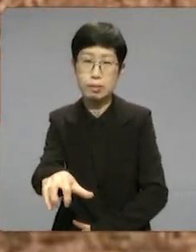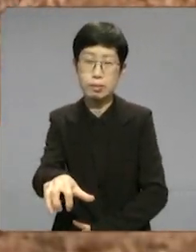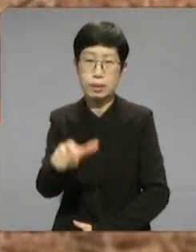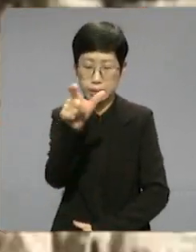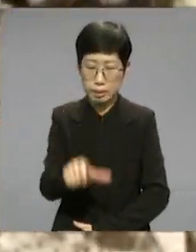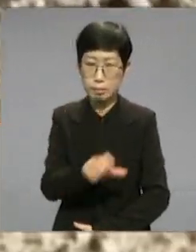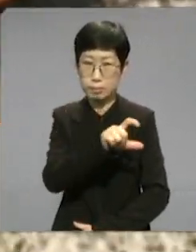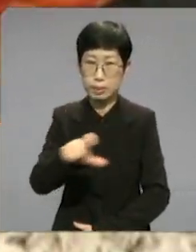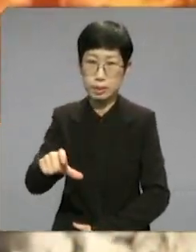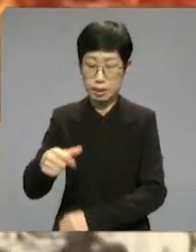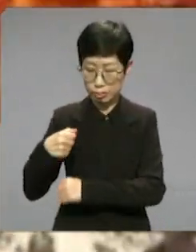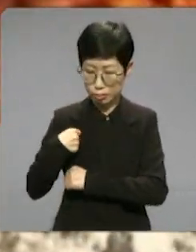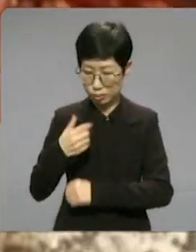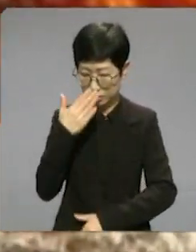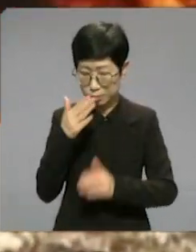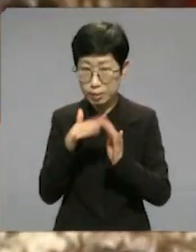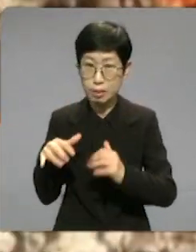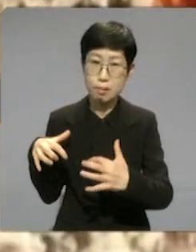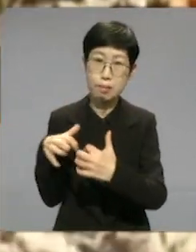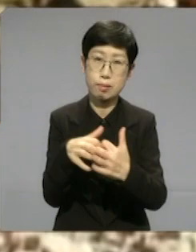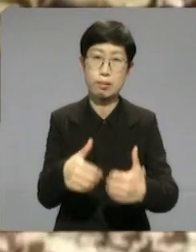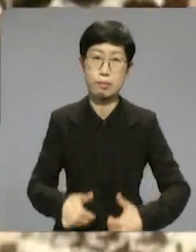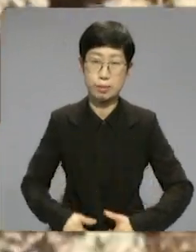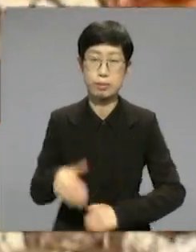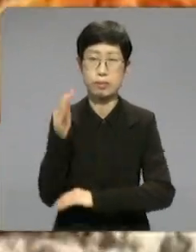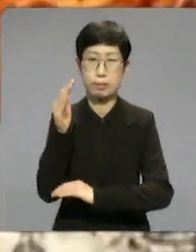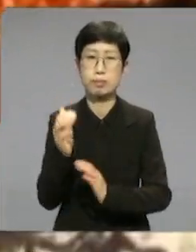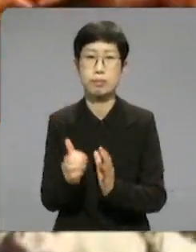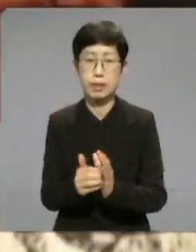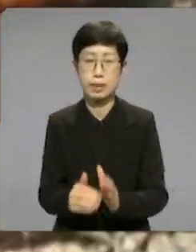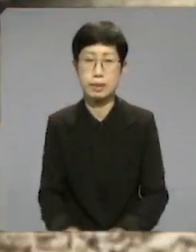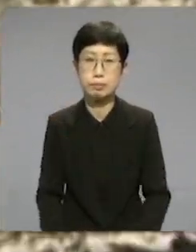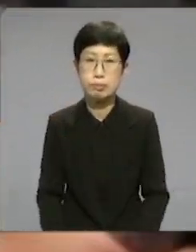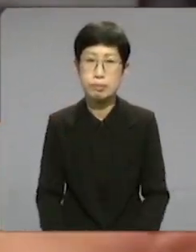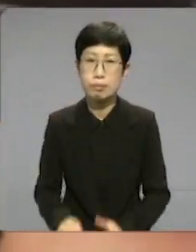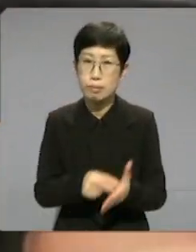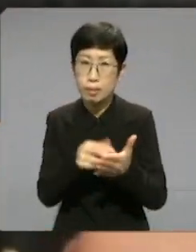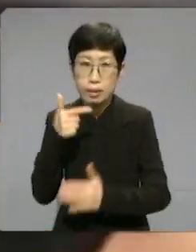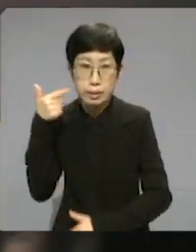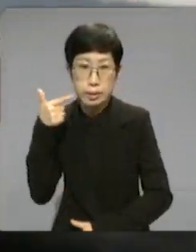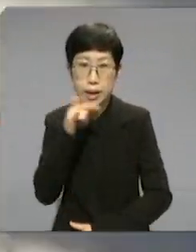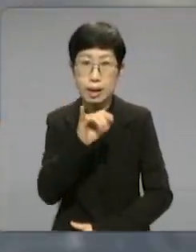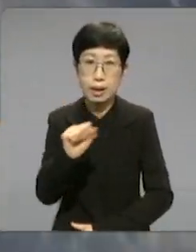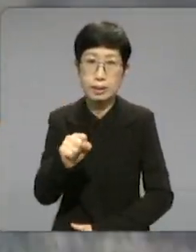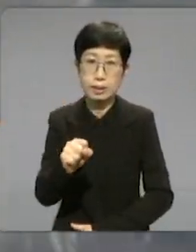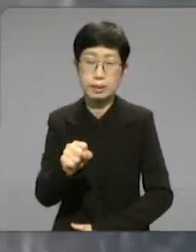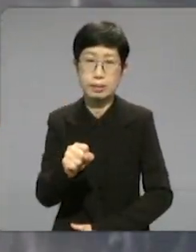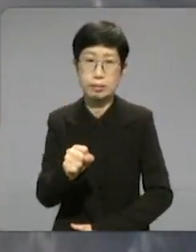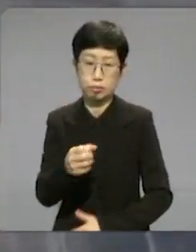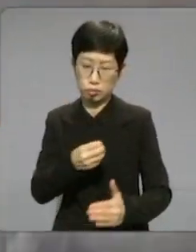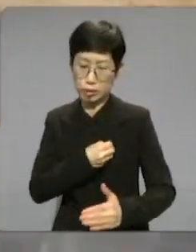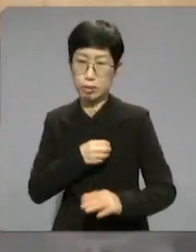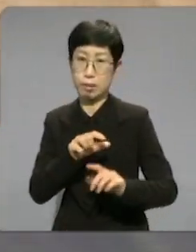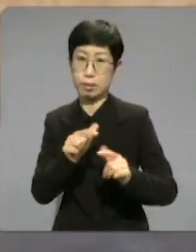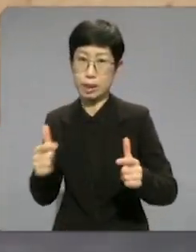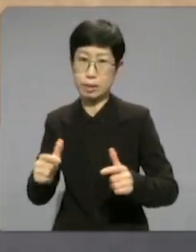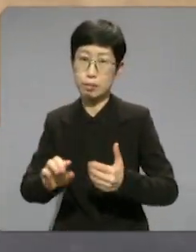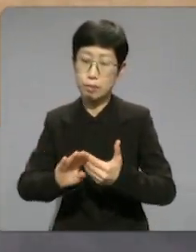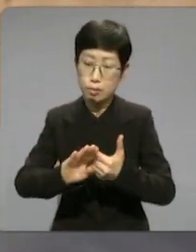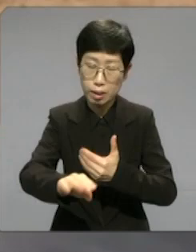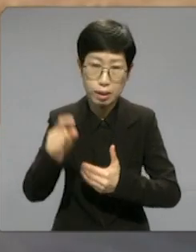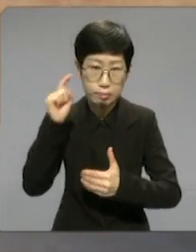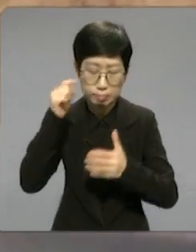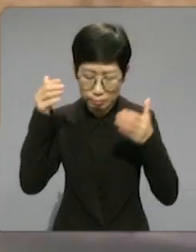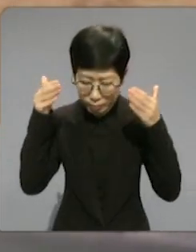십자군과 유대인을 공격해야 한다고 강조했습니다 외로운 늑대는 is 정식 조직원이 아라 이데올로기에